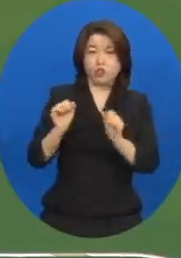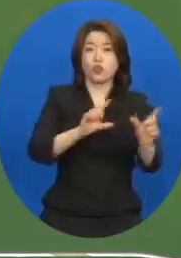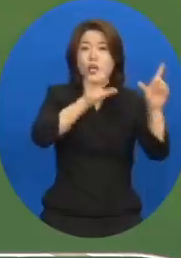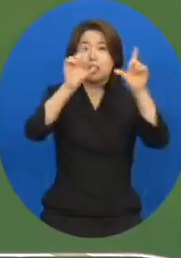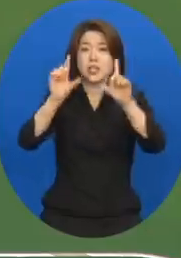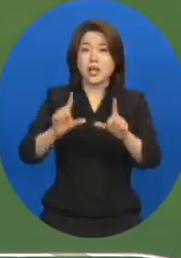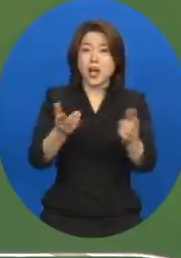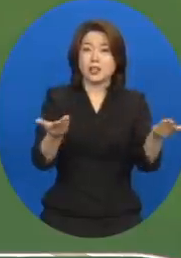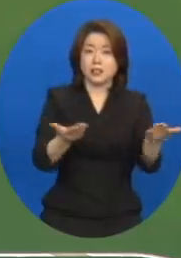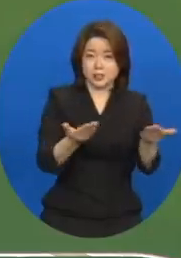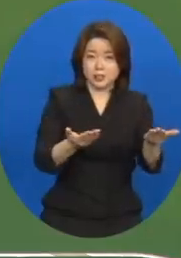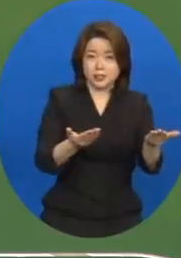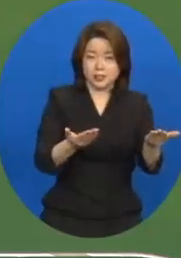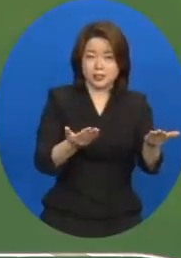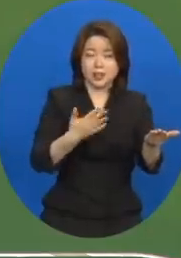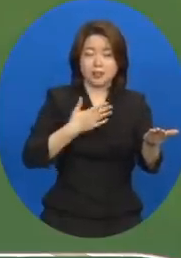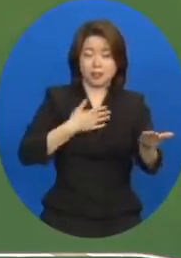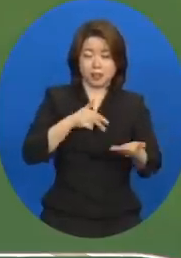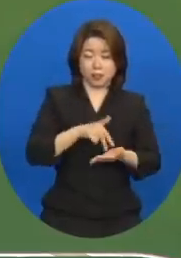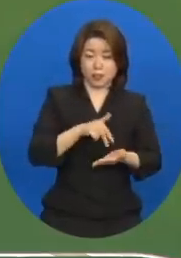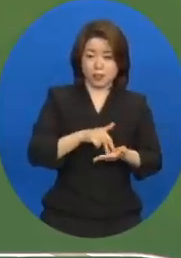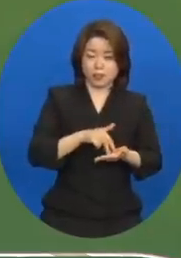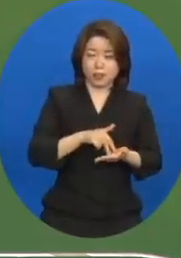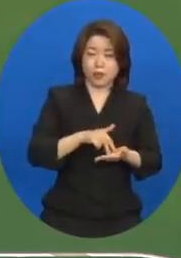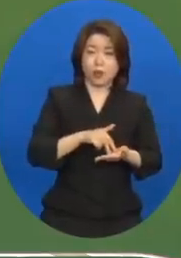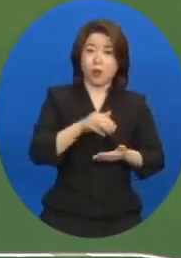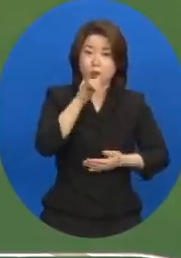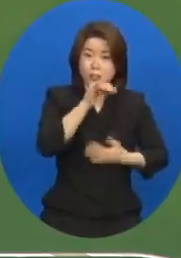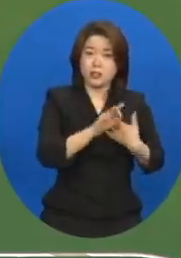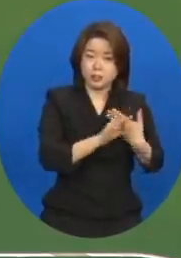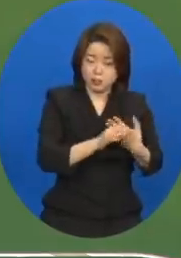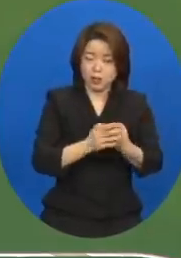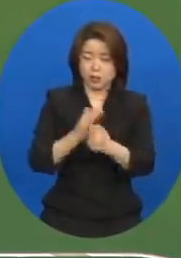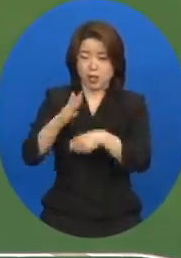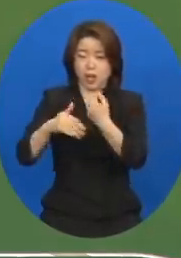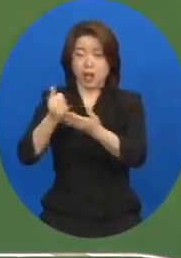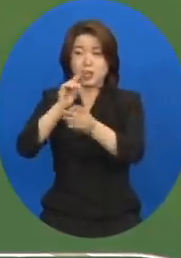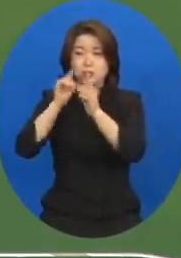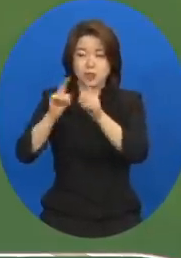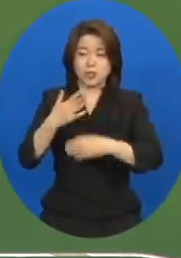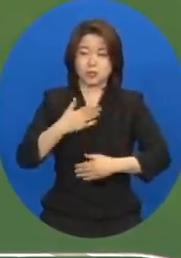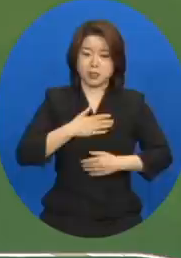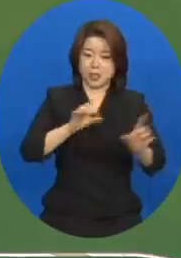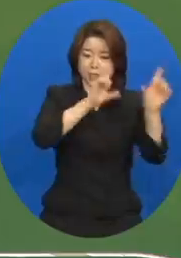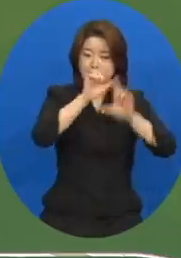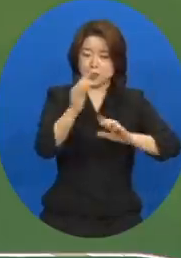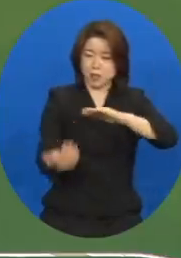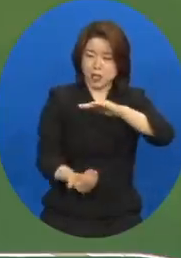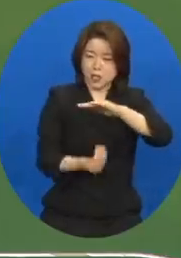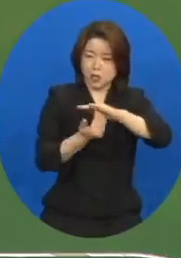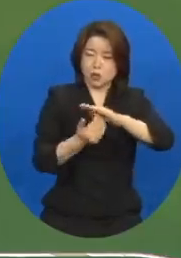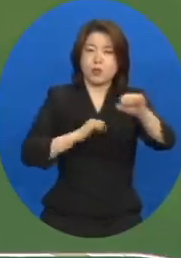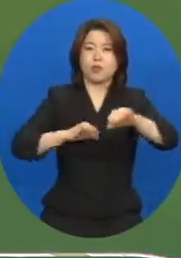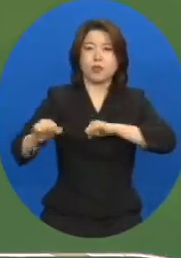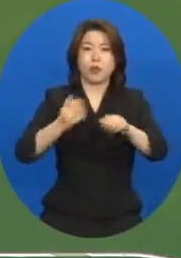일이 우리에게 있어야 하나님의 말씀이 우리의 삶에 이루어지는 역사가